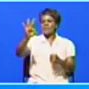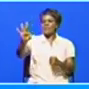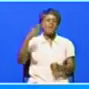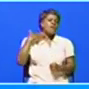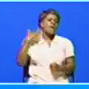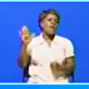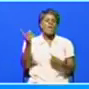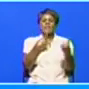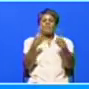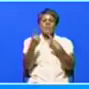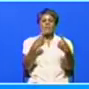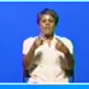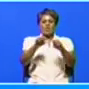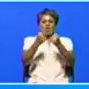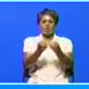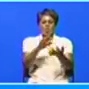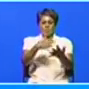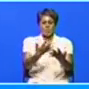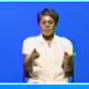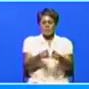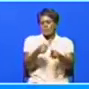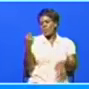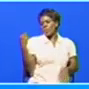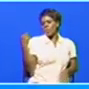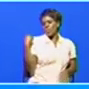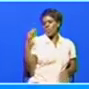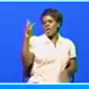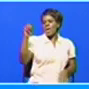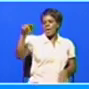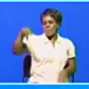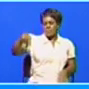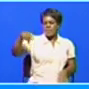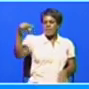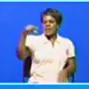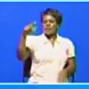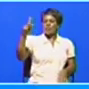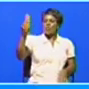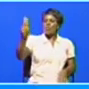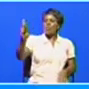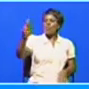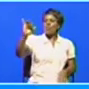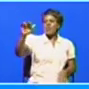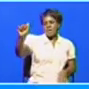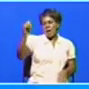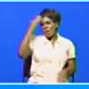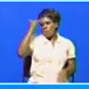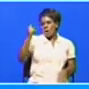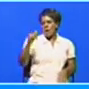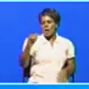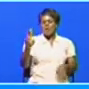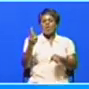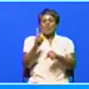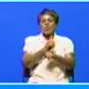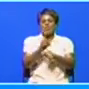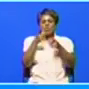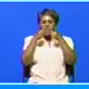kwenye mitandao ya kijamii, kikiwemo kisa cha hivi karibuni cha mbunge wa Gatundu Kusini Moses Kuria anayedaiwa kutumia semi za